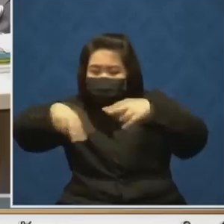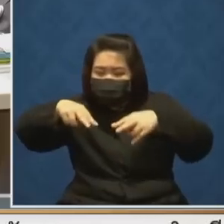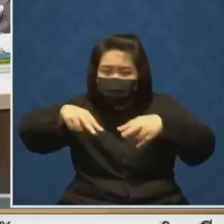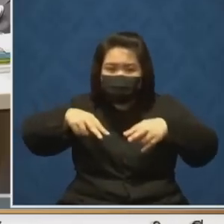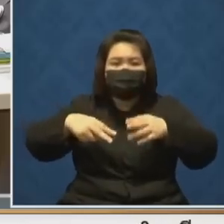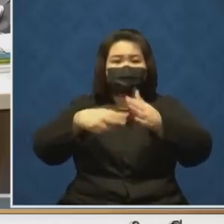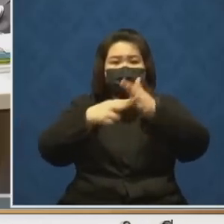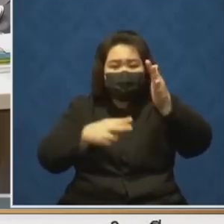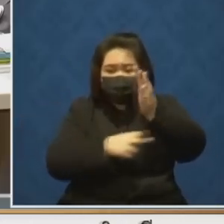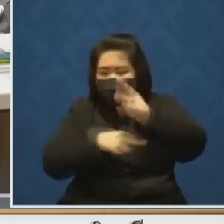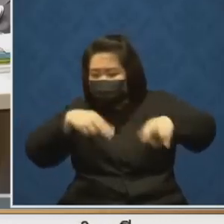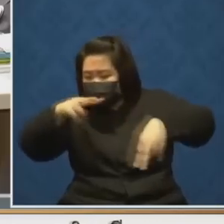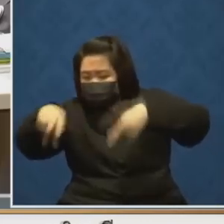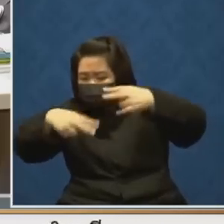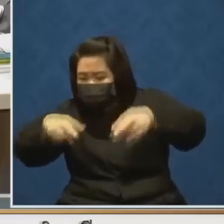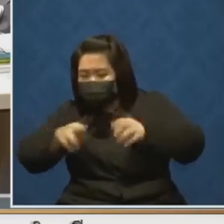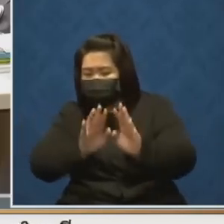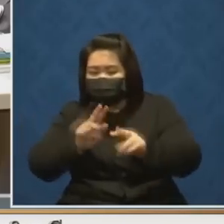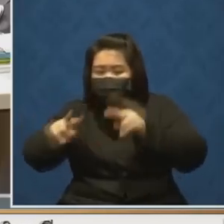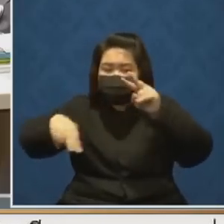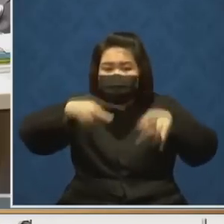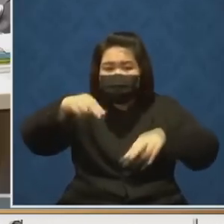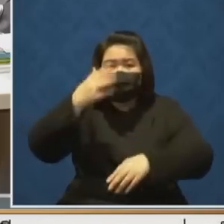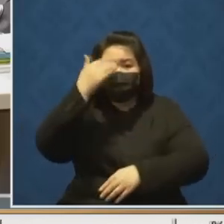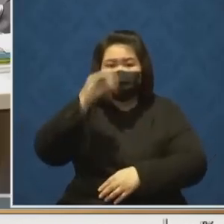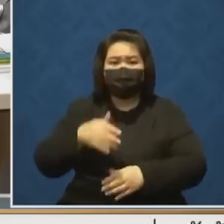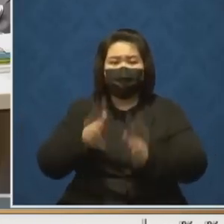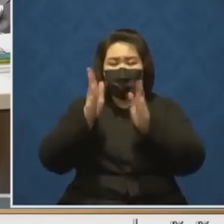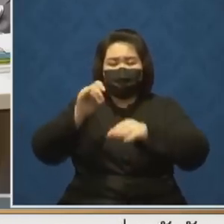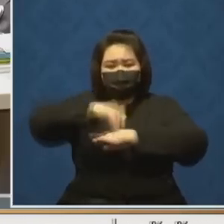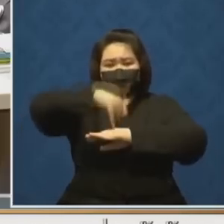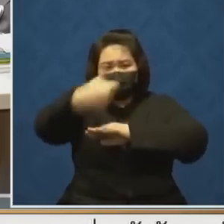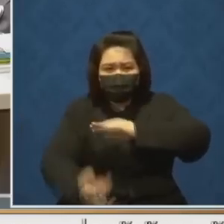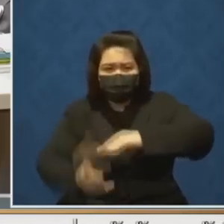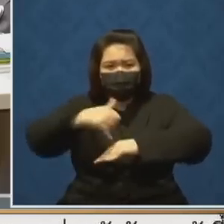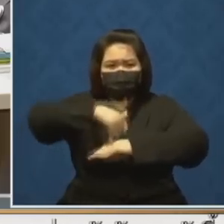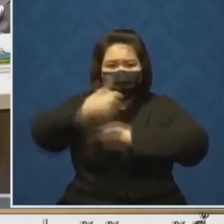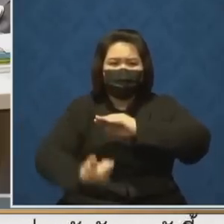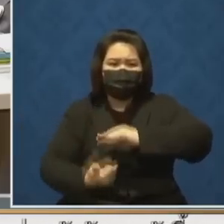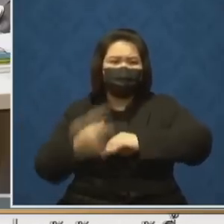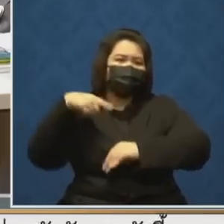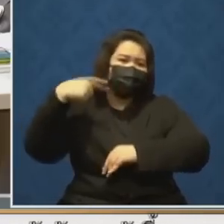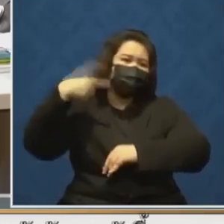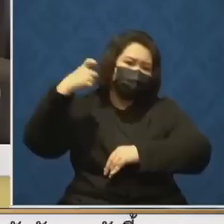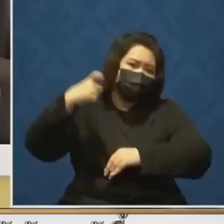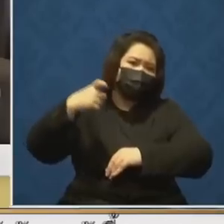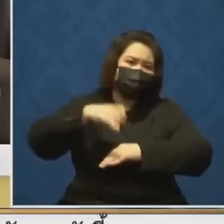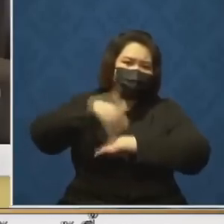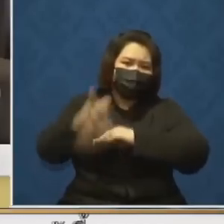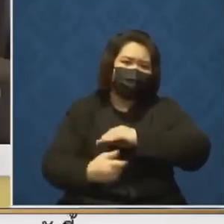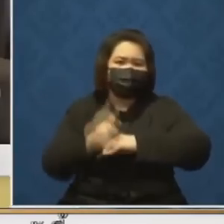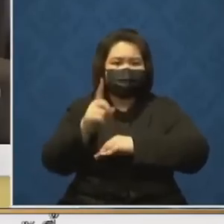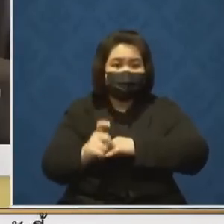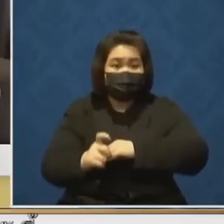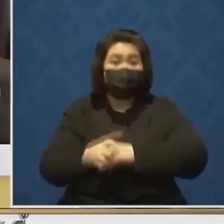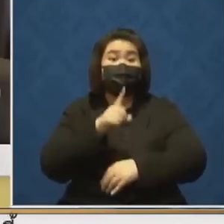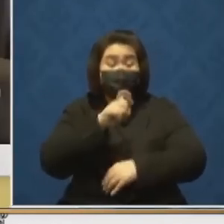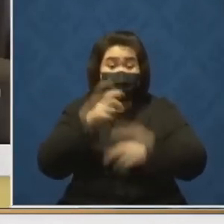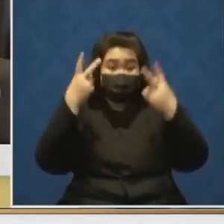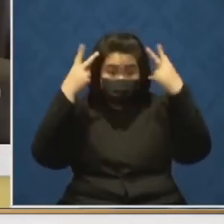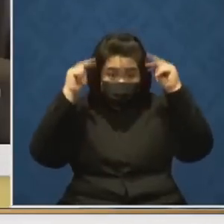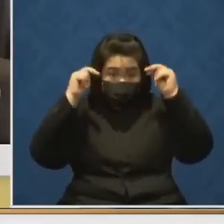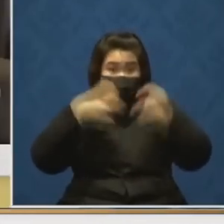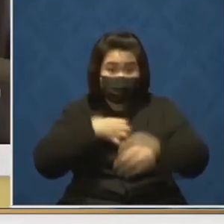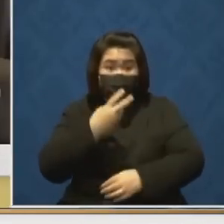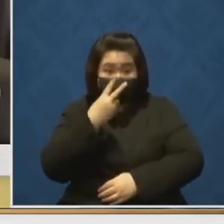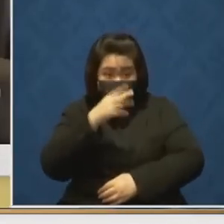านขาแน้ำเจ้าพยาเพรวามีแต่คนไปกระโดดสภานข้าตัวตายคนเอกปยุษยากเหนไคะที่ฉจะพาท่